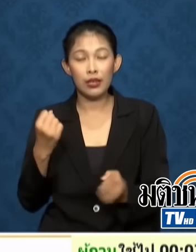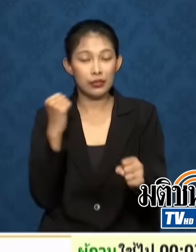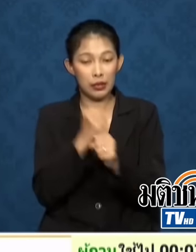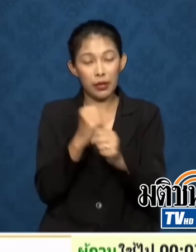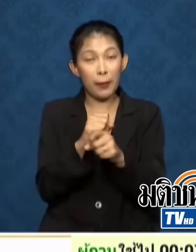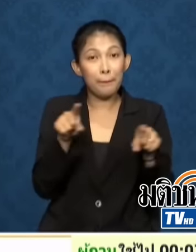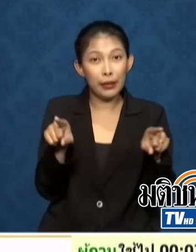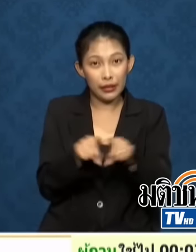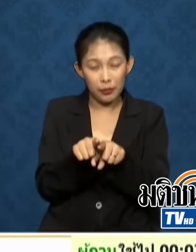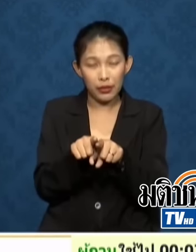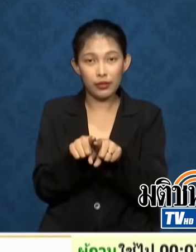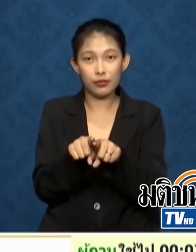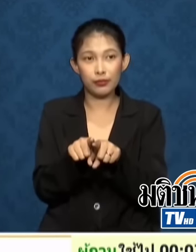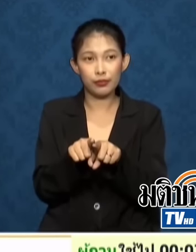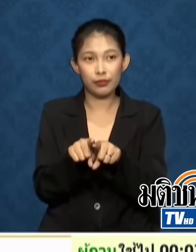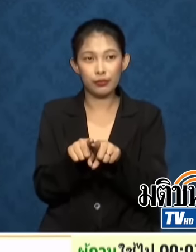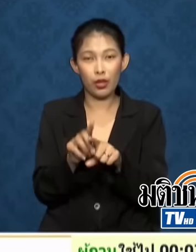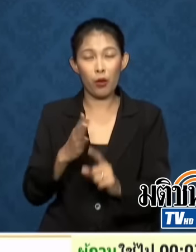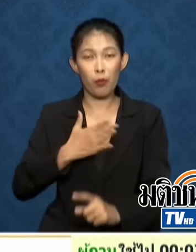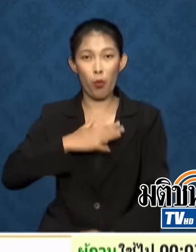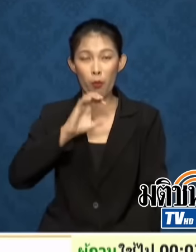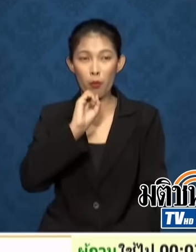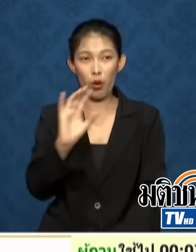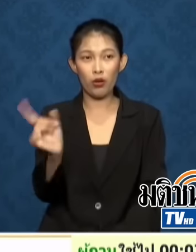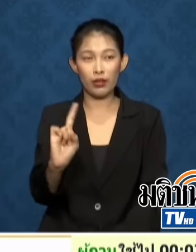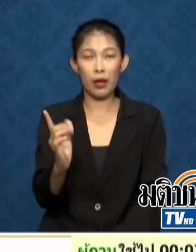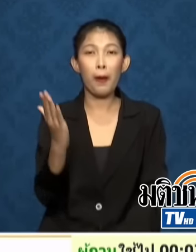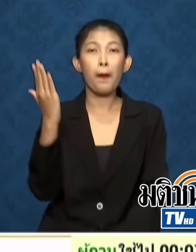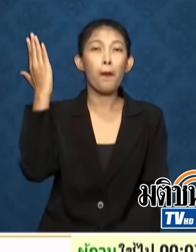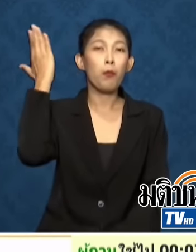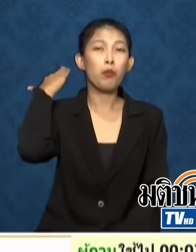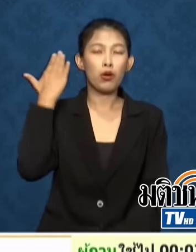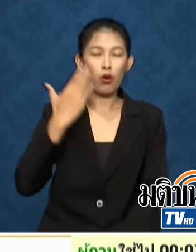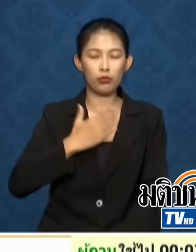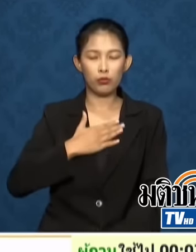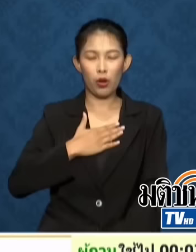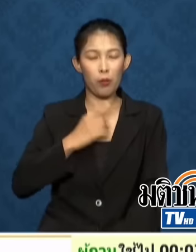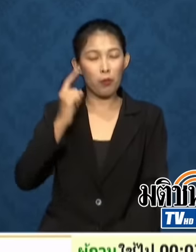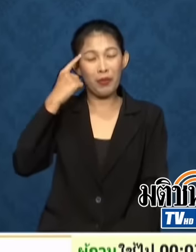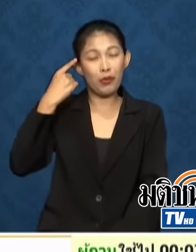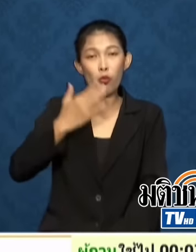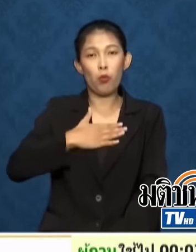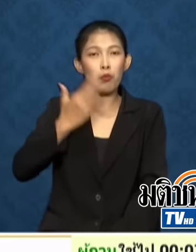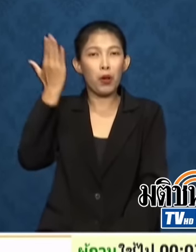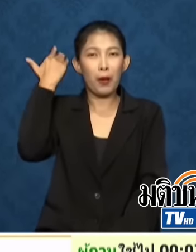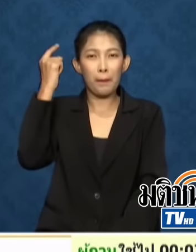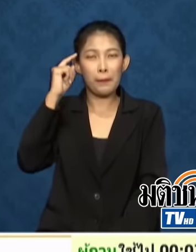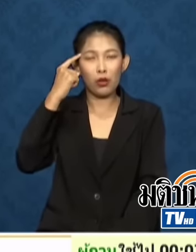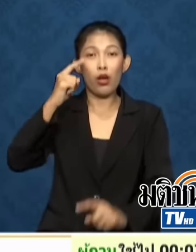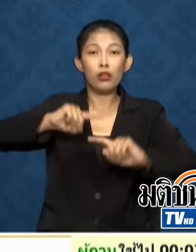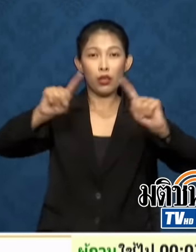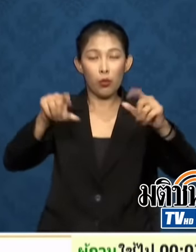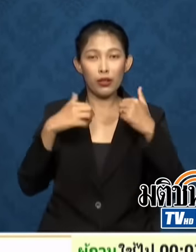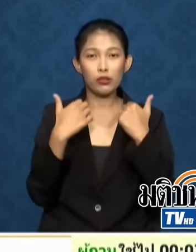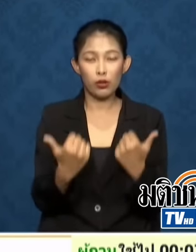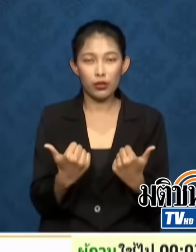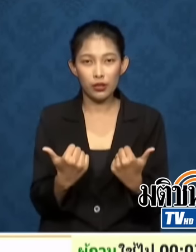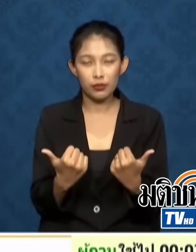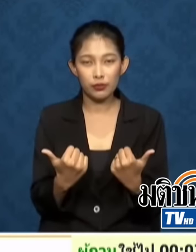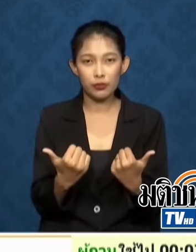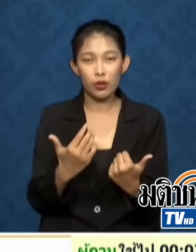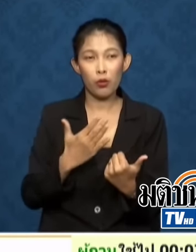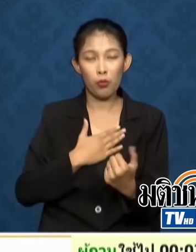ไหมผมบอกว่าอดีตเป็นบทเรียนของผมผมไม่รู้ในอดีตแต่ปัจจุบัน